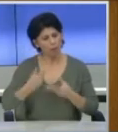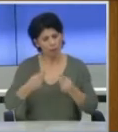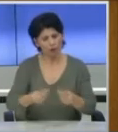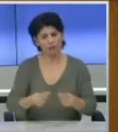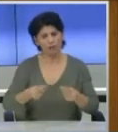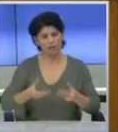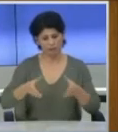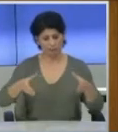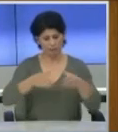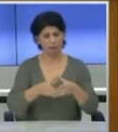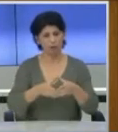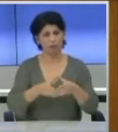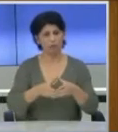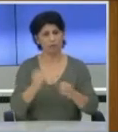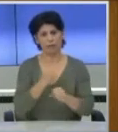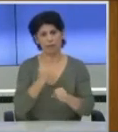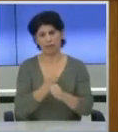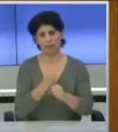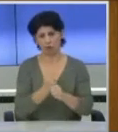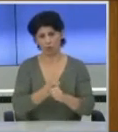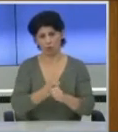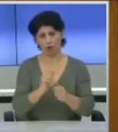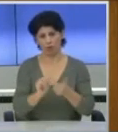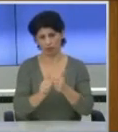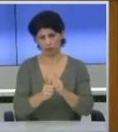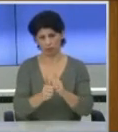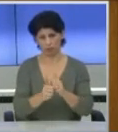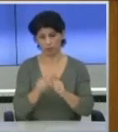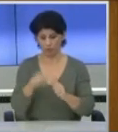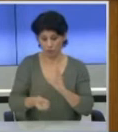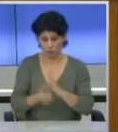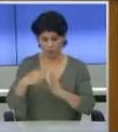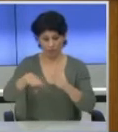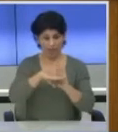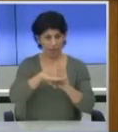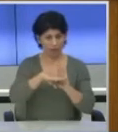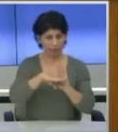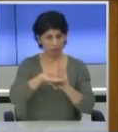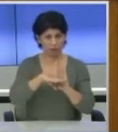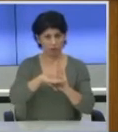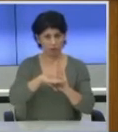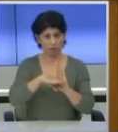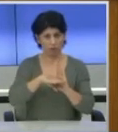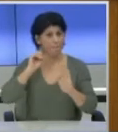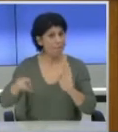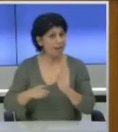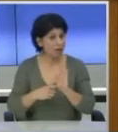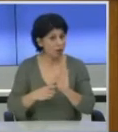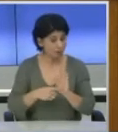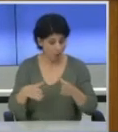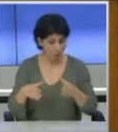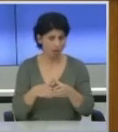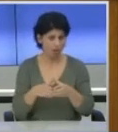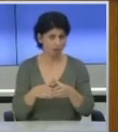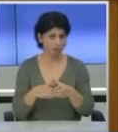Επιτροπής Επαγγελματικού Αθλητισμού. Σύμφωνα με τη νέα διάταξη, η παρανομία μιας